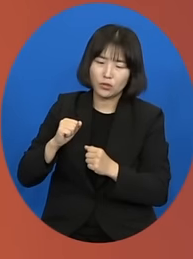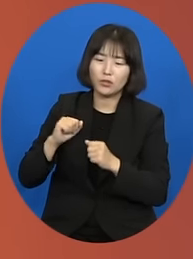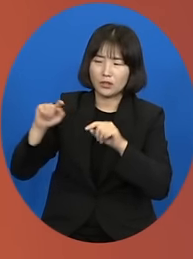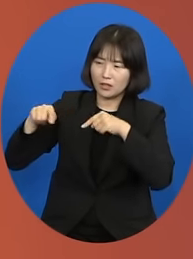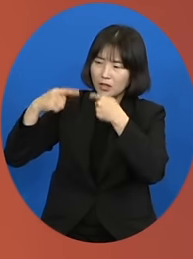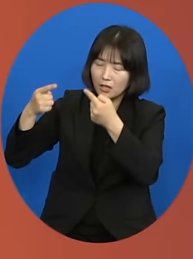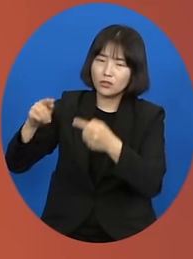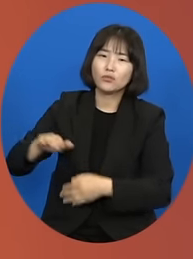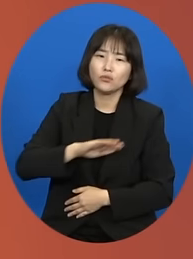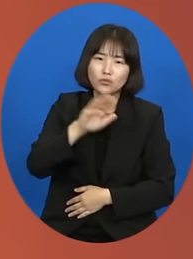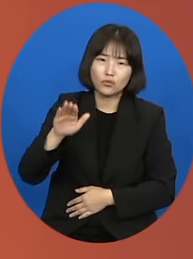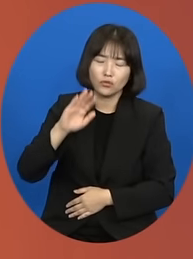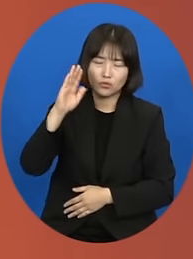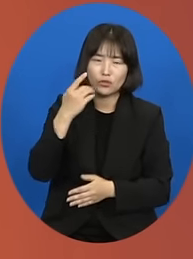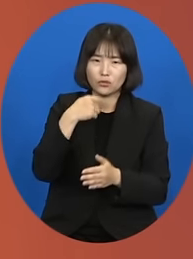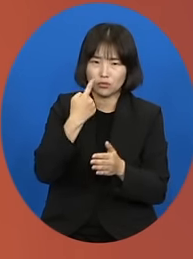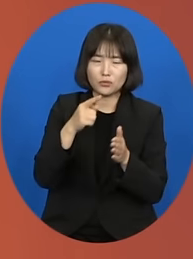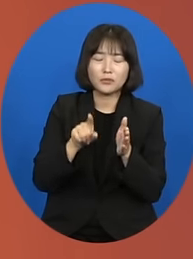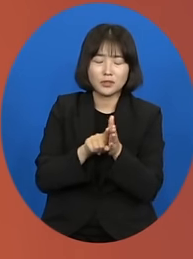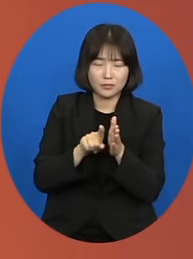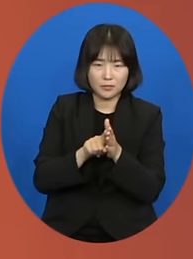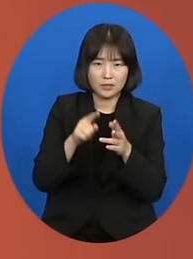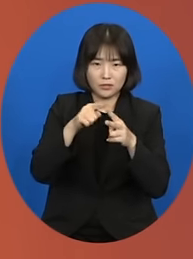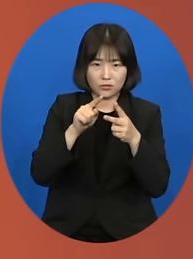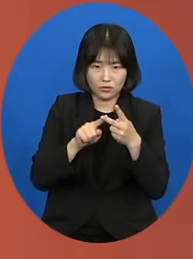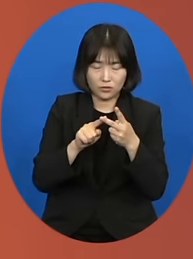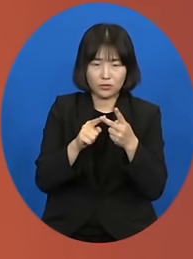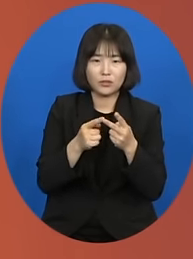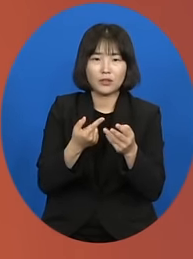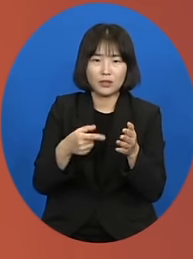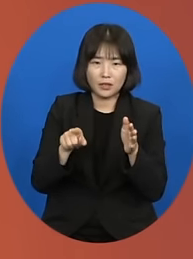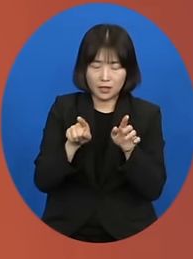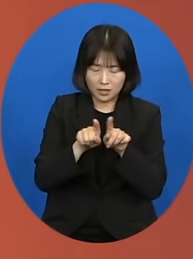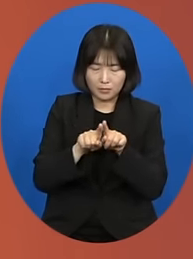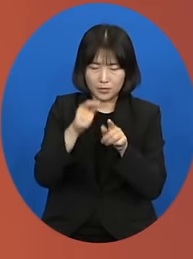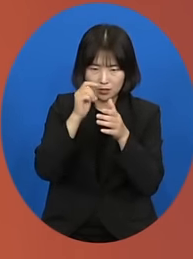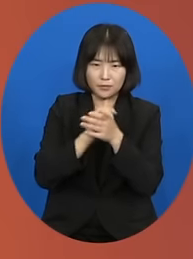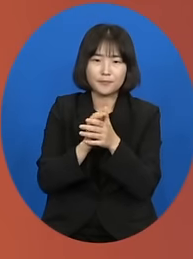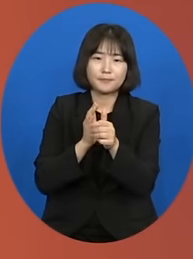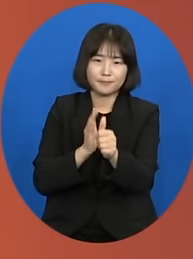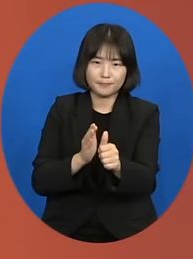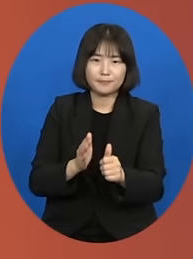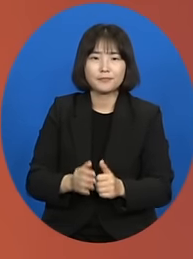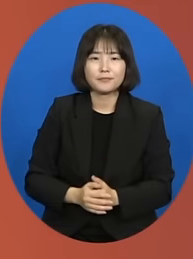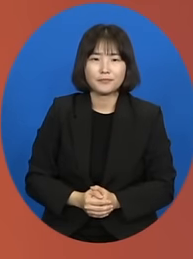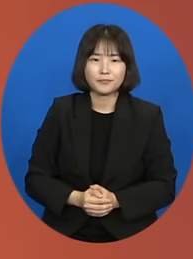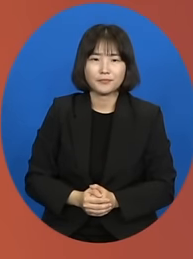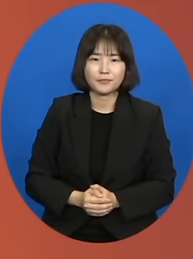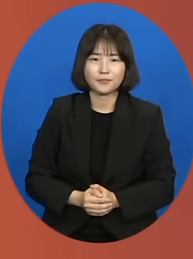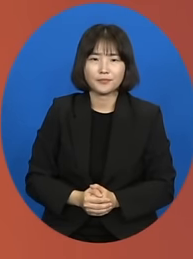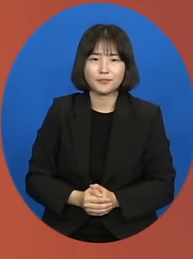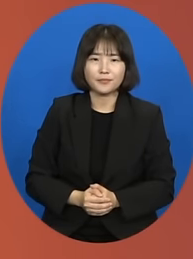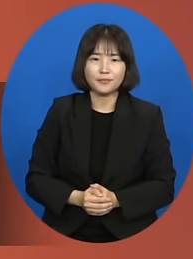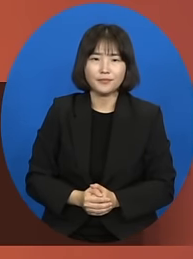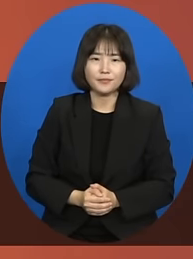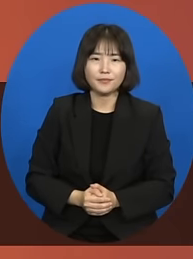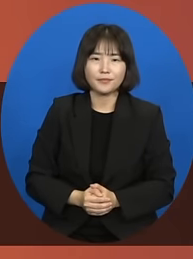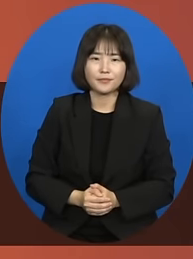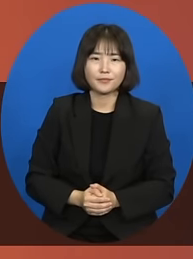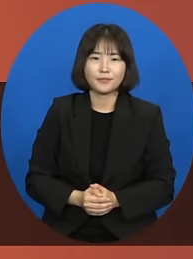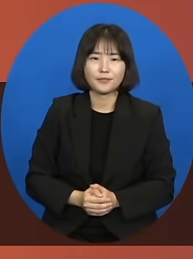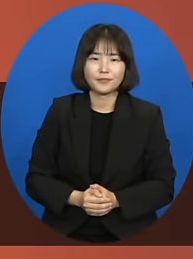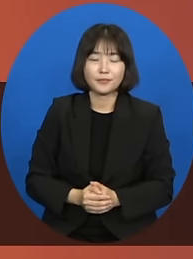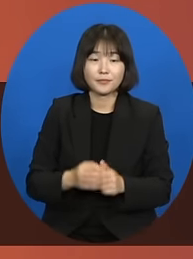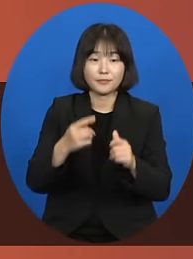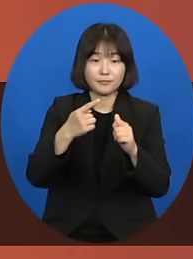믿습니다. 이 시간 함께 두 가지의 기도 제목을 함께 나눴으면 좋겠습니다. 우리 기도 제목 한번 보여주시죠. 우리